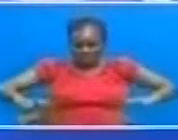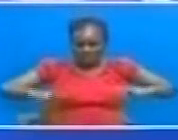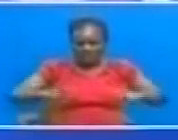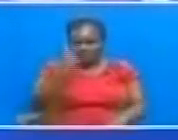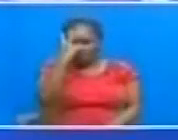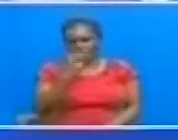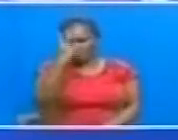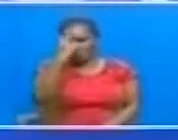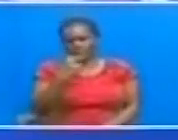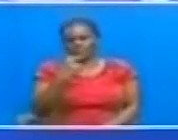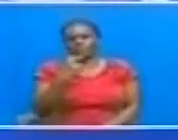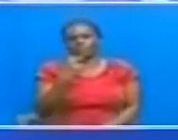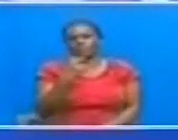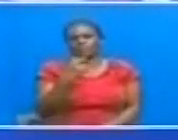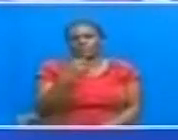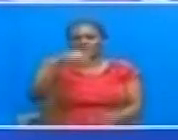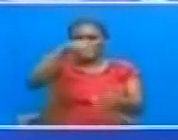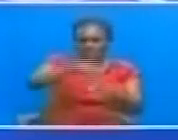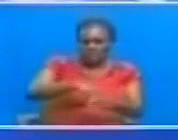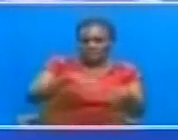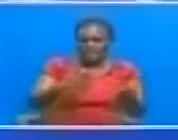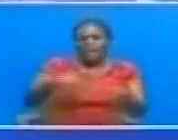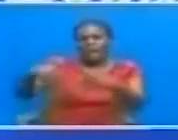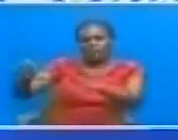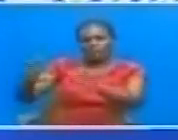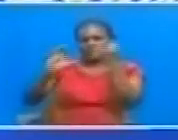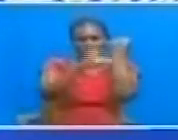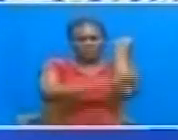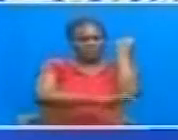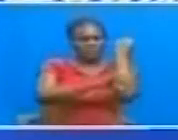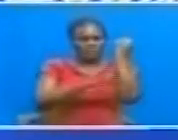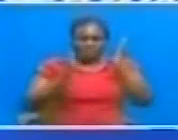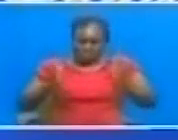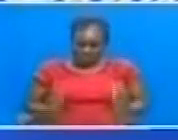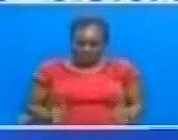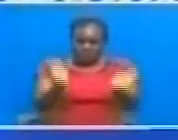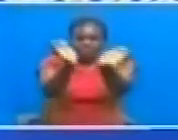ugaidi na washirika wao ndani na nje ya nchi. Mtu washikwe,